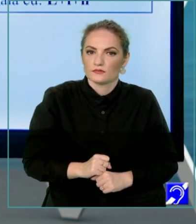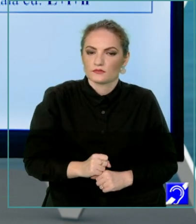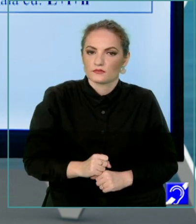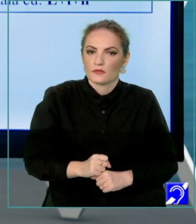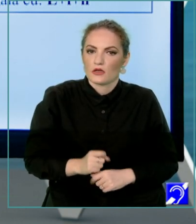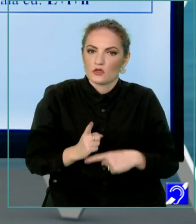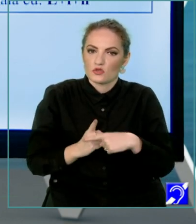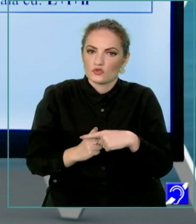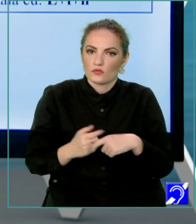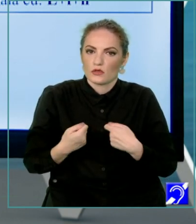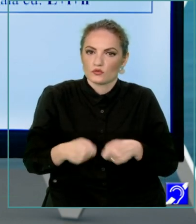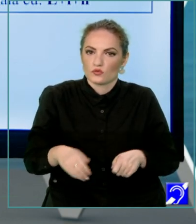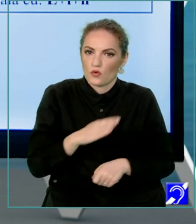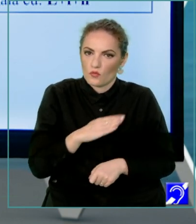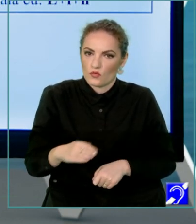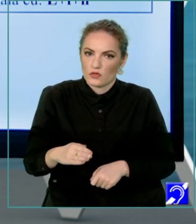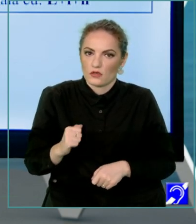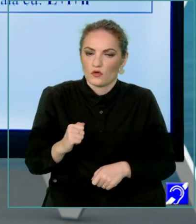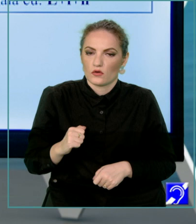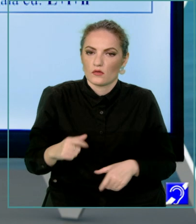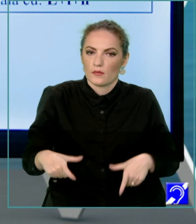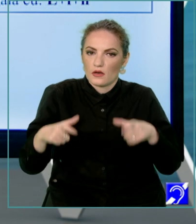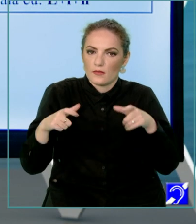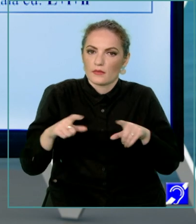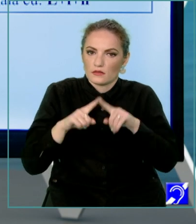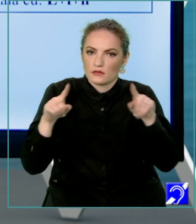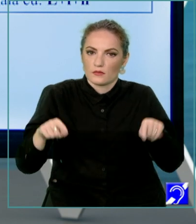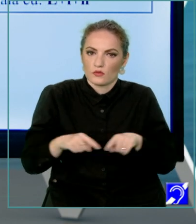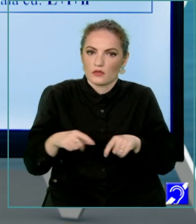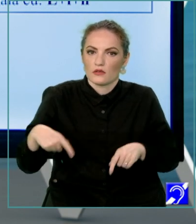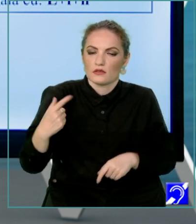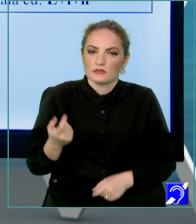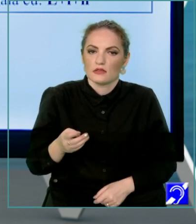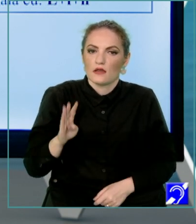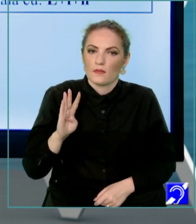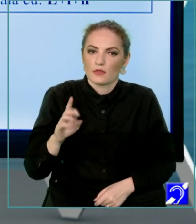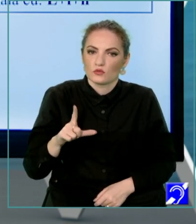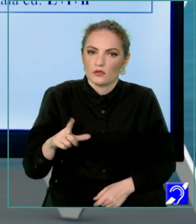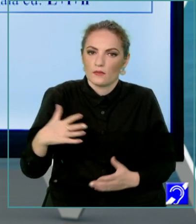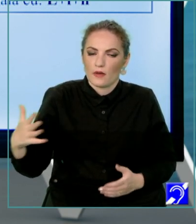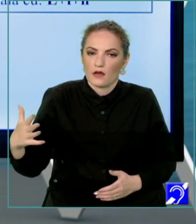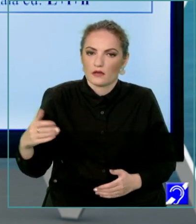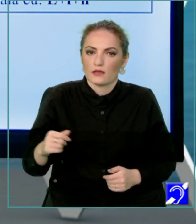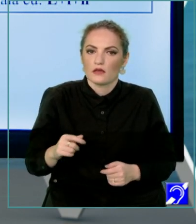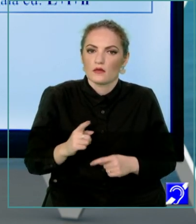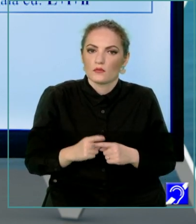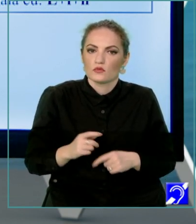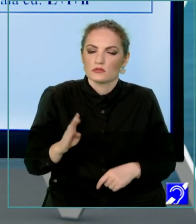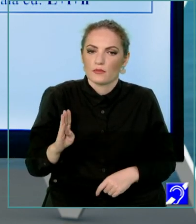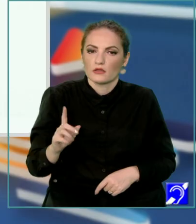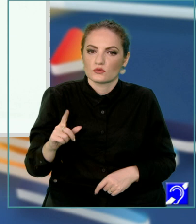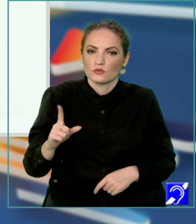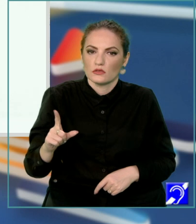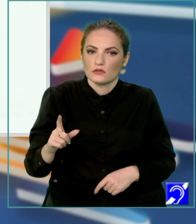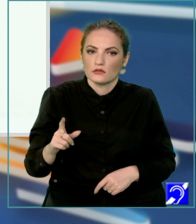este egală cu 4 L mare plus 4 L mic plus 4h întrucât